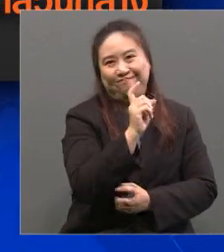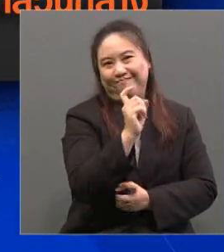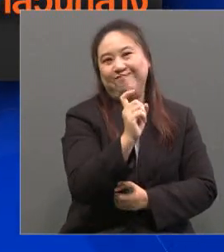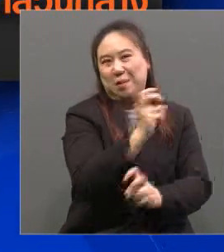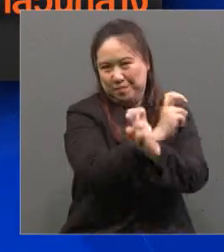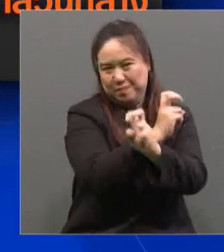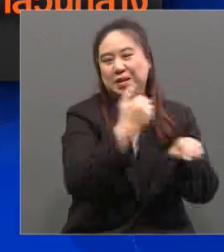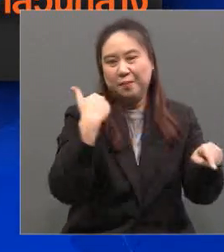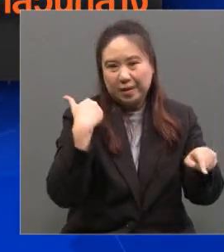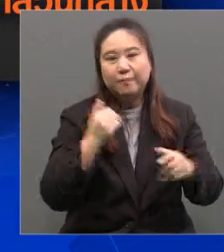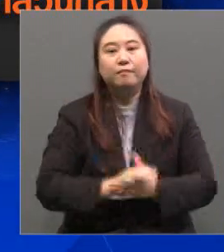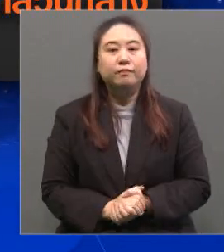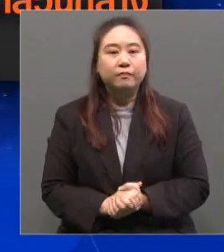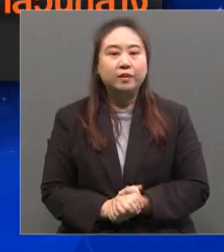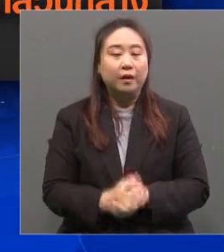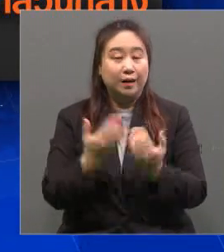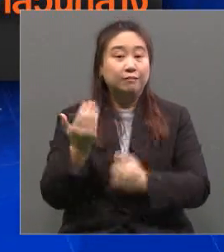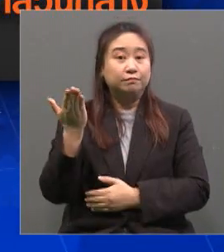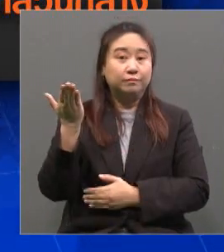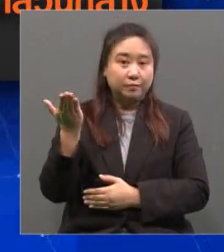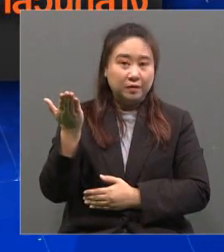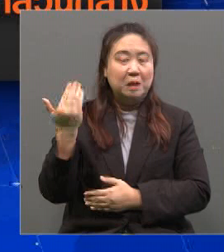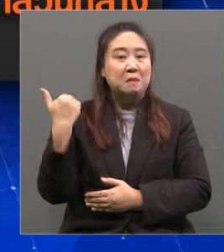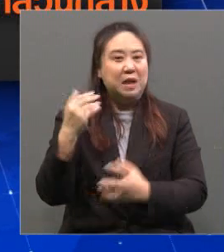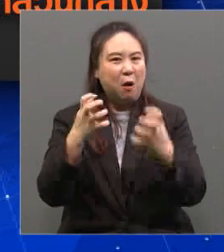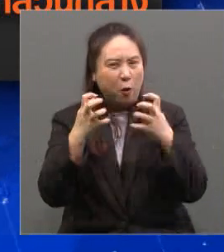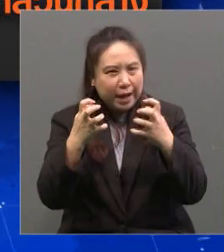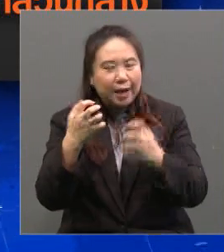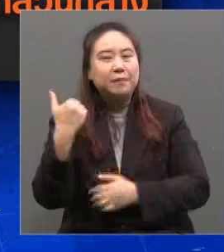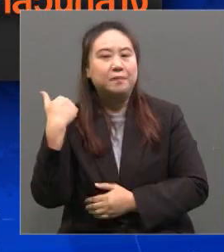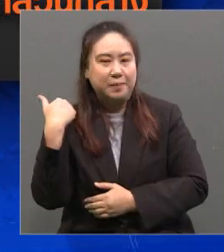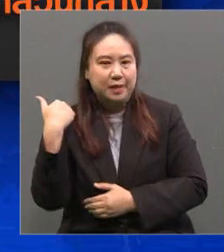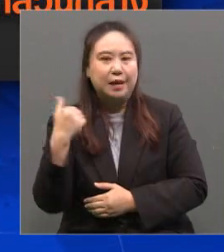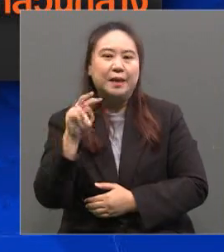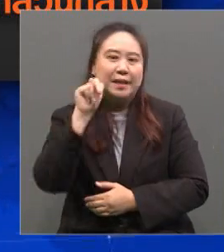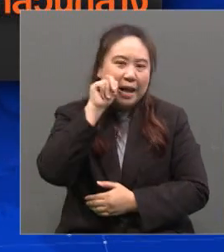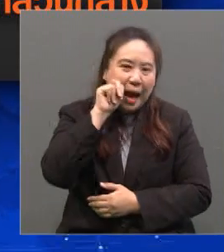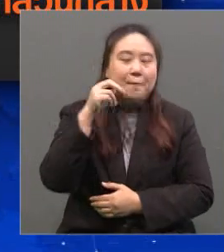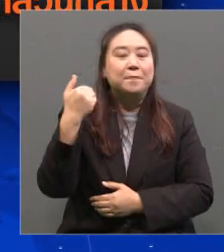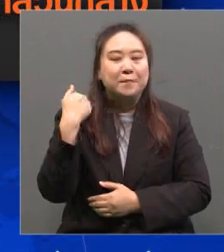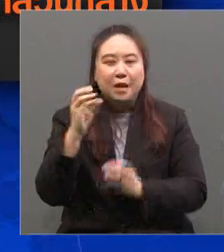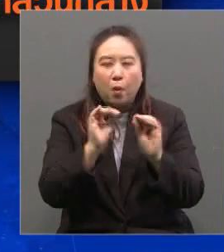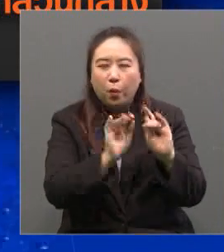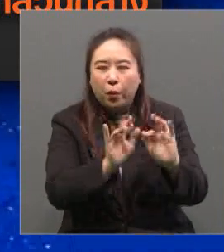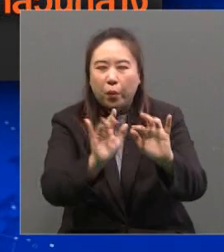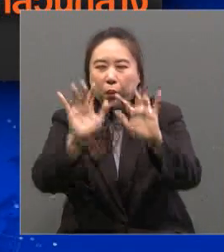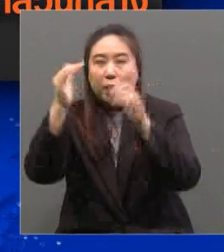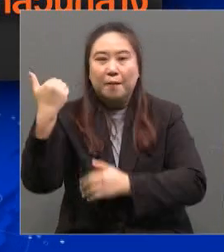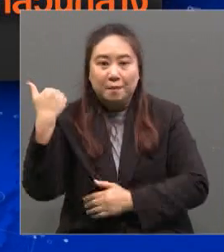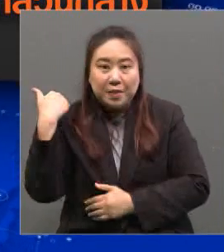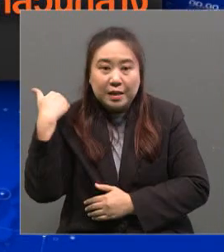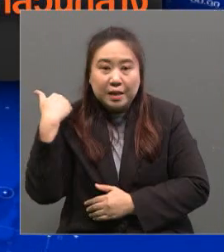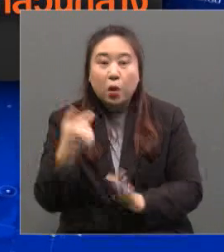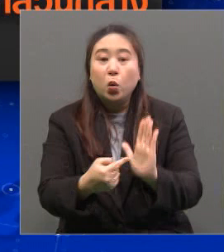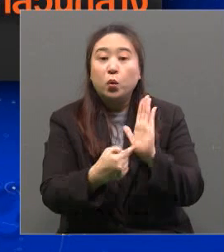ไนด์เนี่ยจะอยู่ในสถานะต่างๆค่ะมีทั้งของแข็งของเหลวแล้วก็ก๊าซนะคะอย่างเช่นโซเดียม